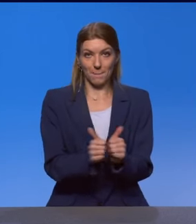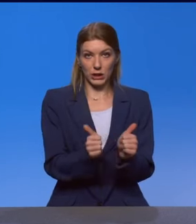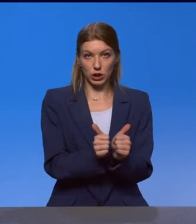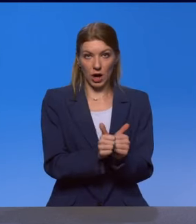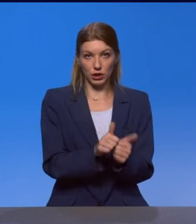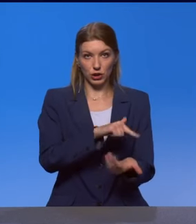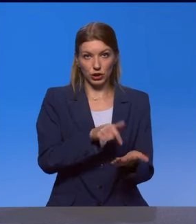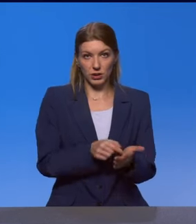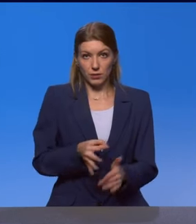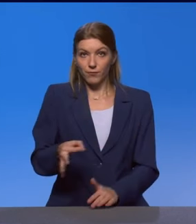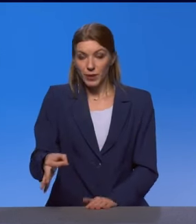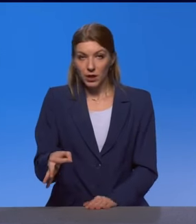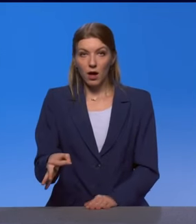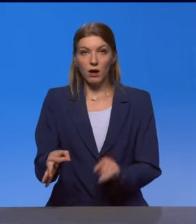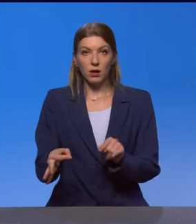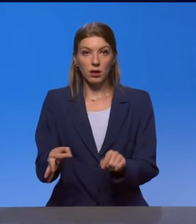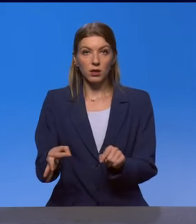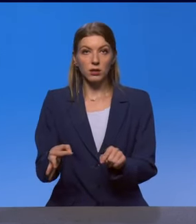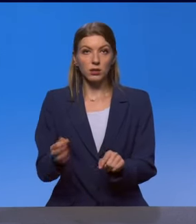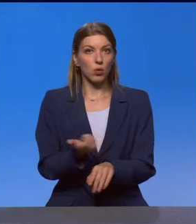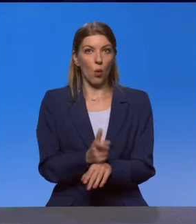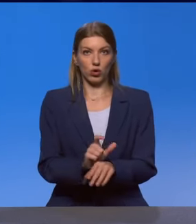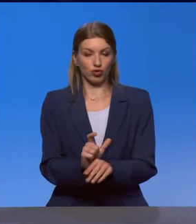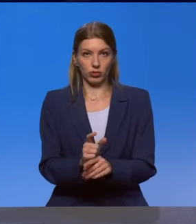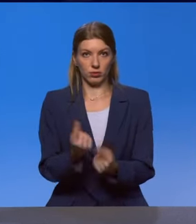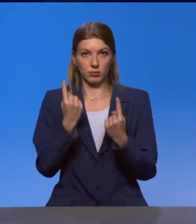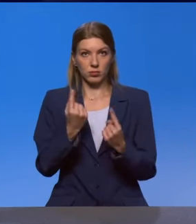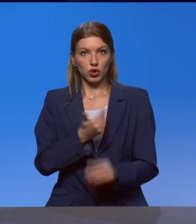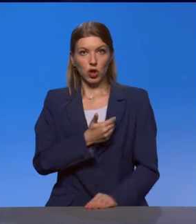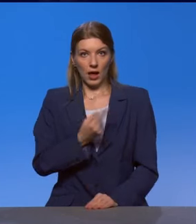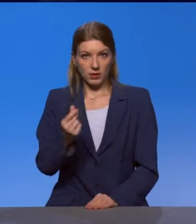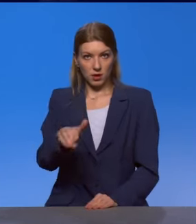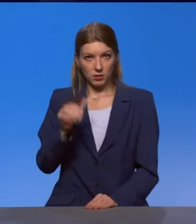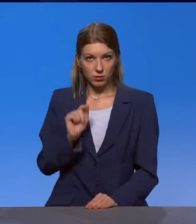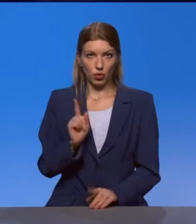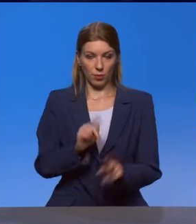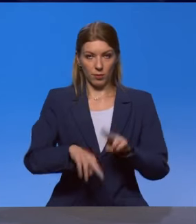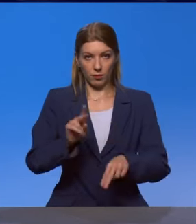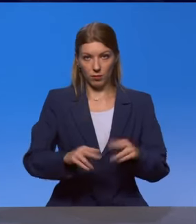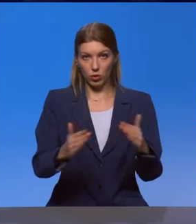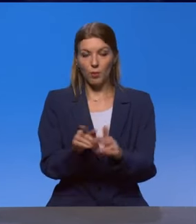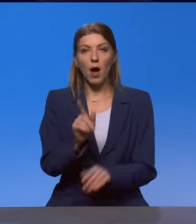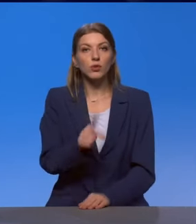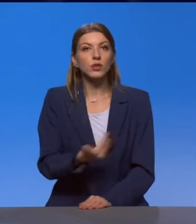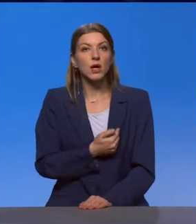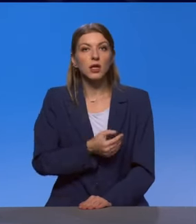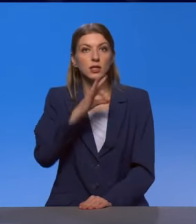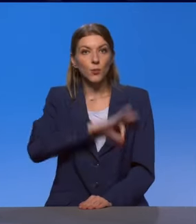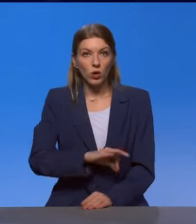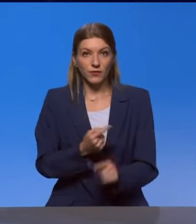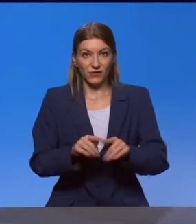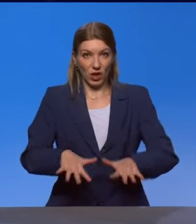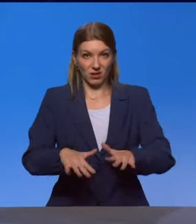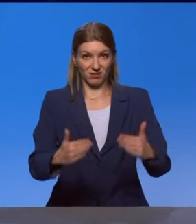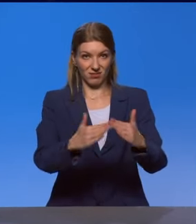субурбии спрос на ИЖС очень большой. Люди хотят использовать ИЖС, самое главное, как постоянное место жительства. Не